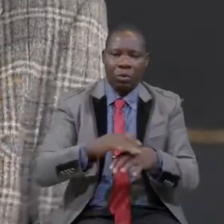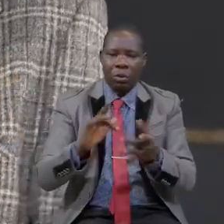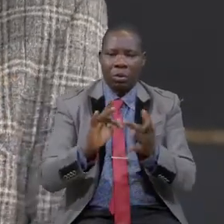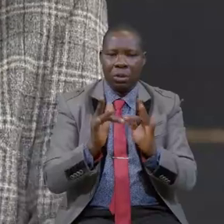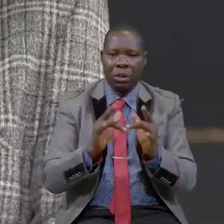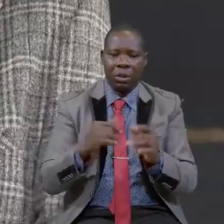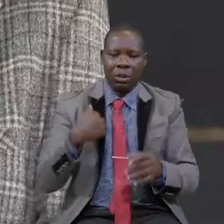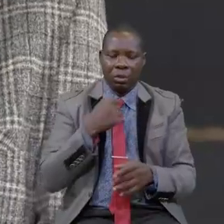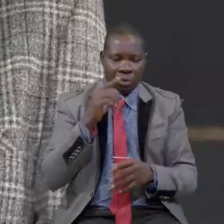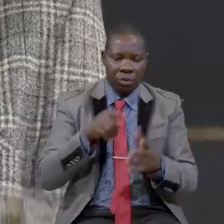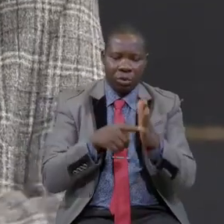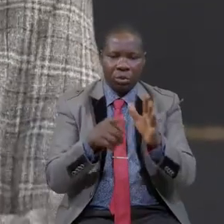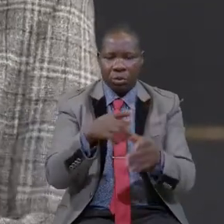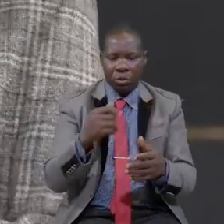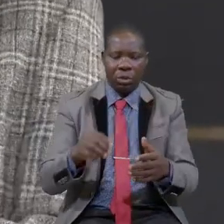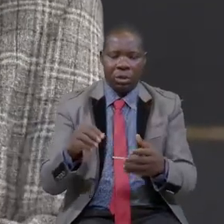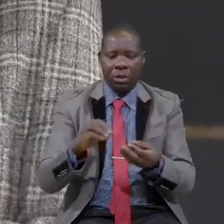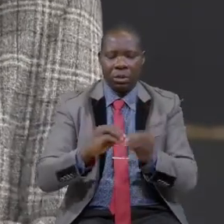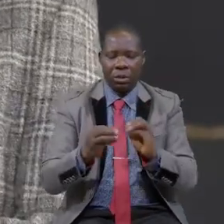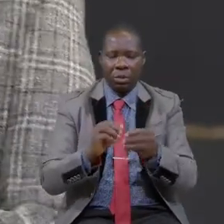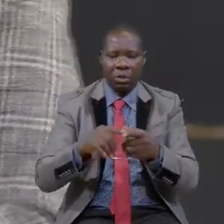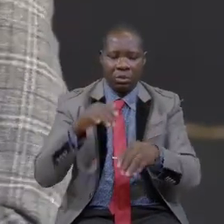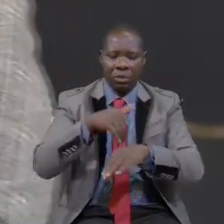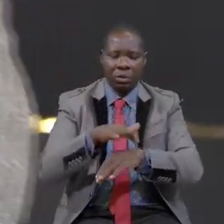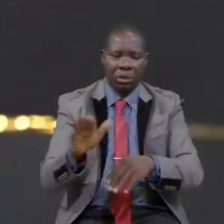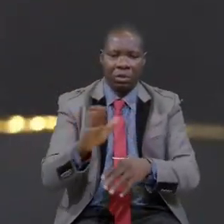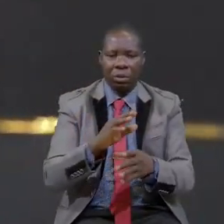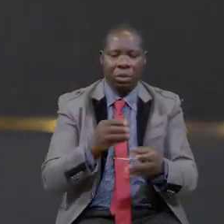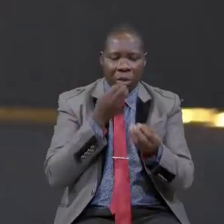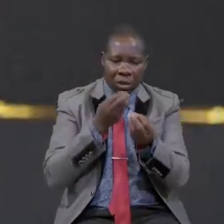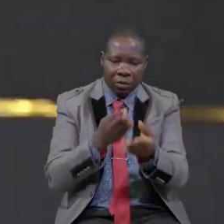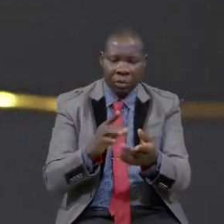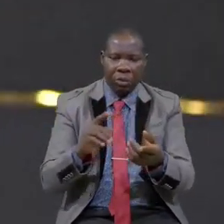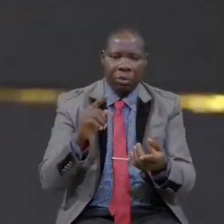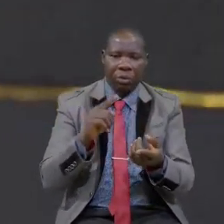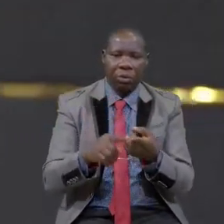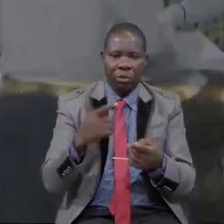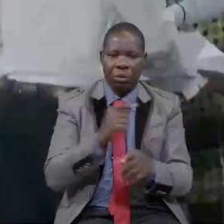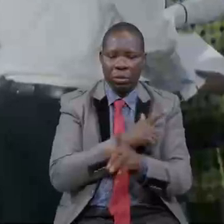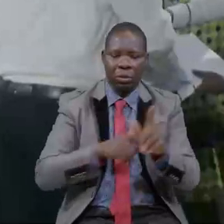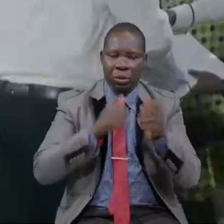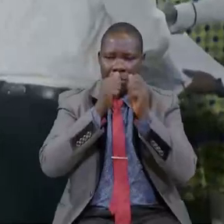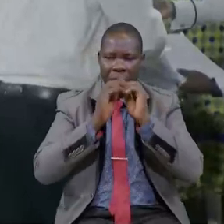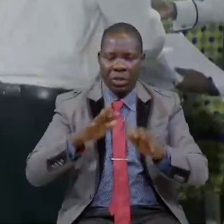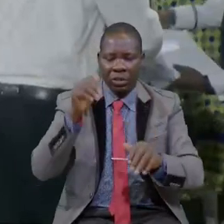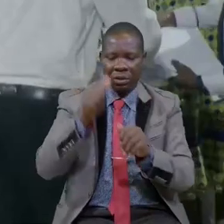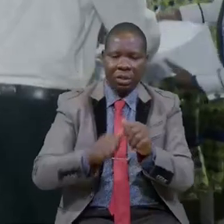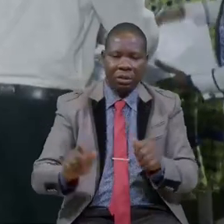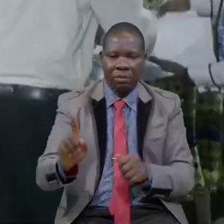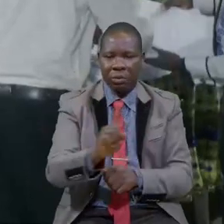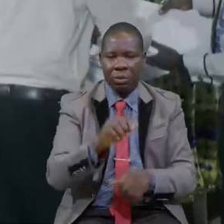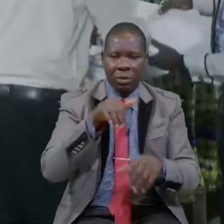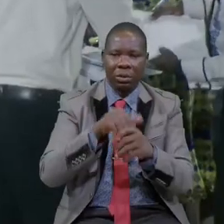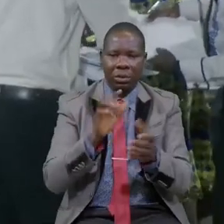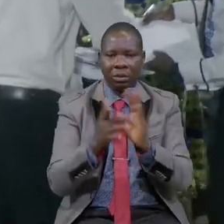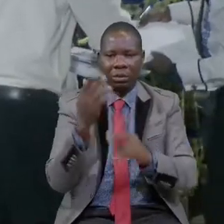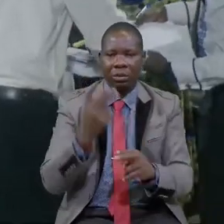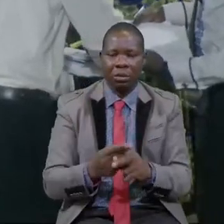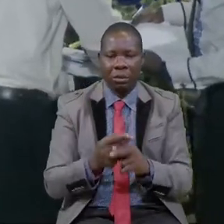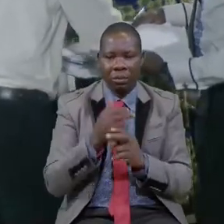montrer les liens par lesquels vous pourrez envoyer votre nom. Que Dieu bénisse chacun.